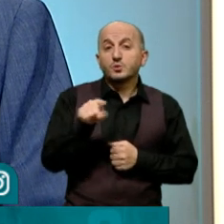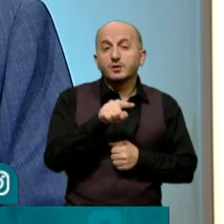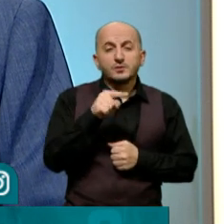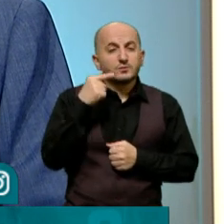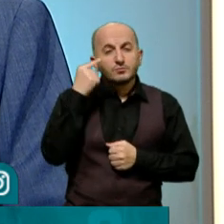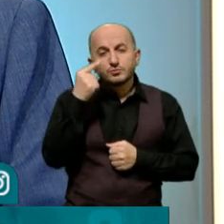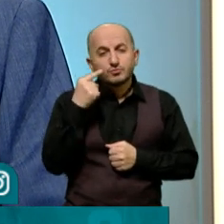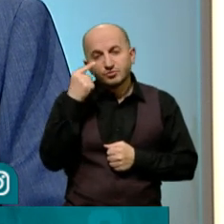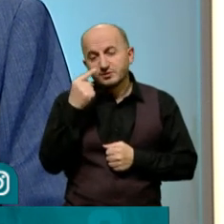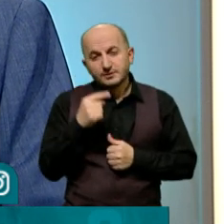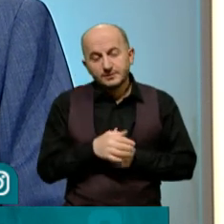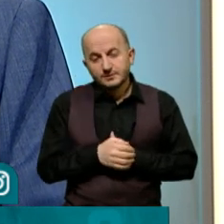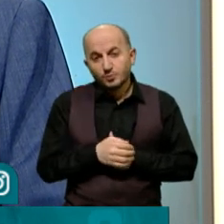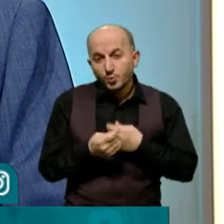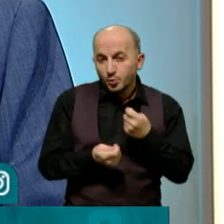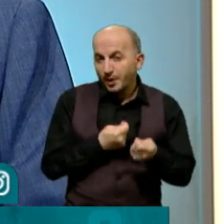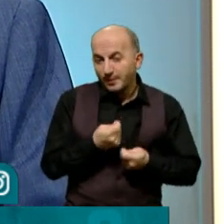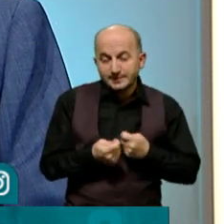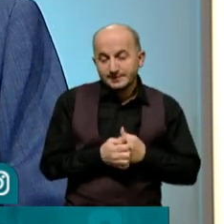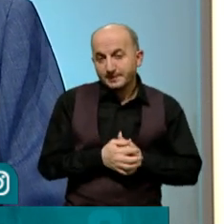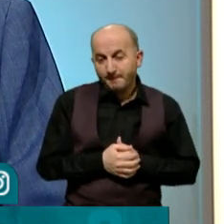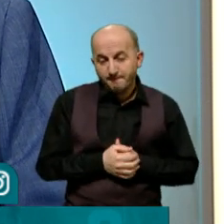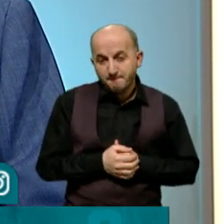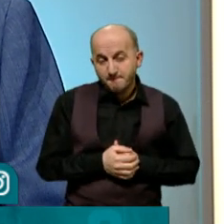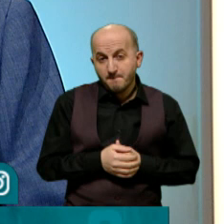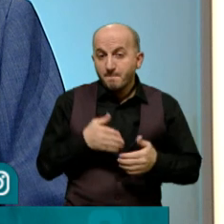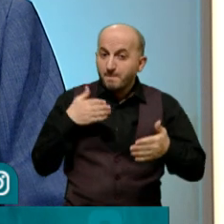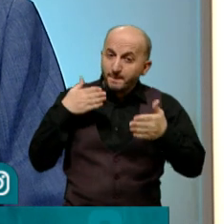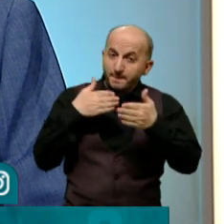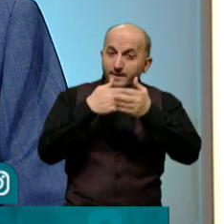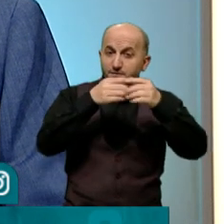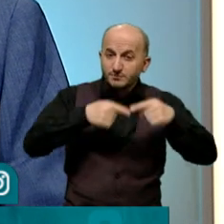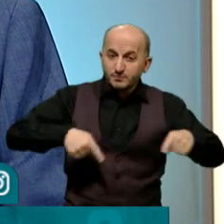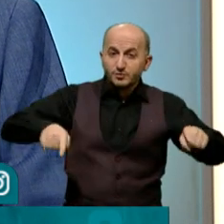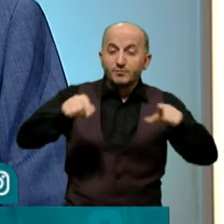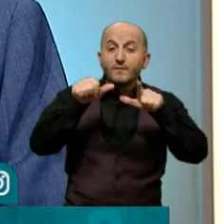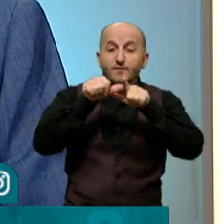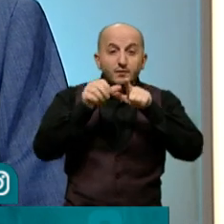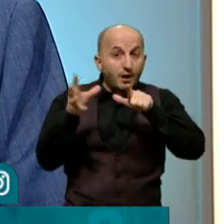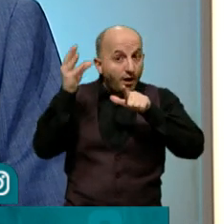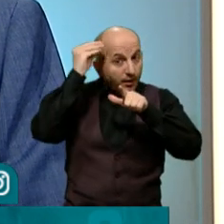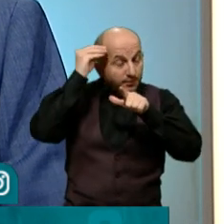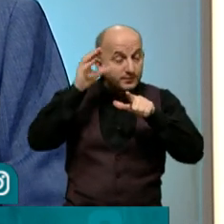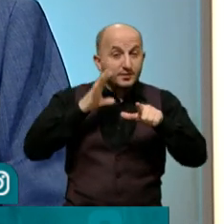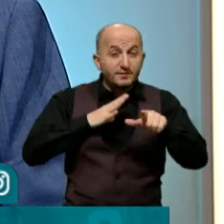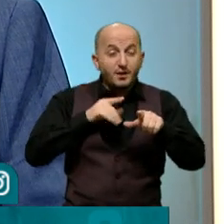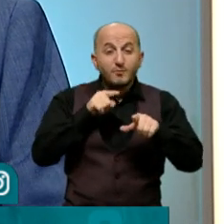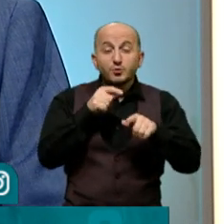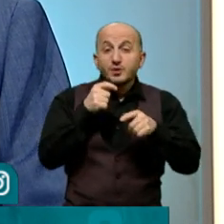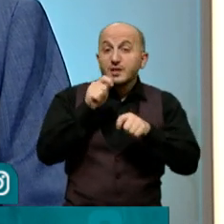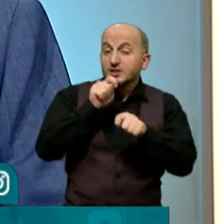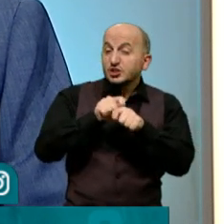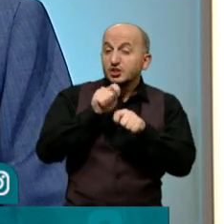teorisi, yani bunların danışma kurulları var, fıkıh alimleri var. Bunların işleyiş